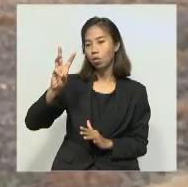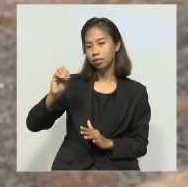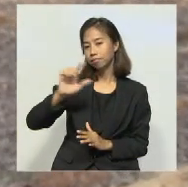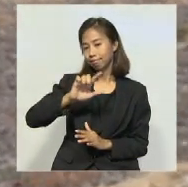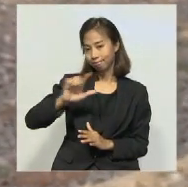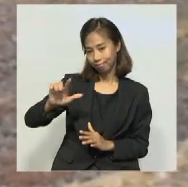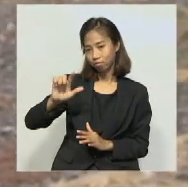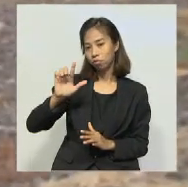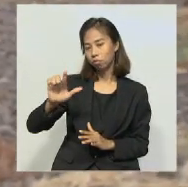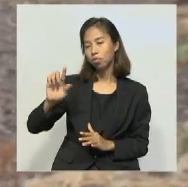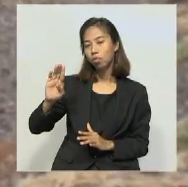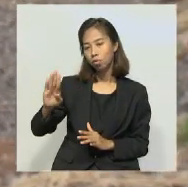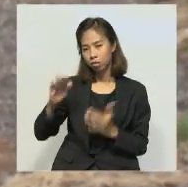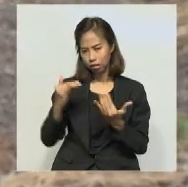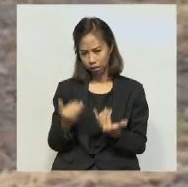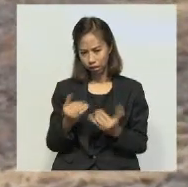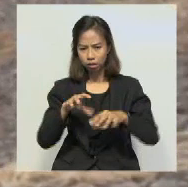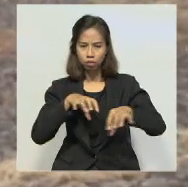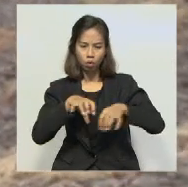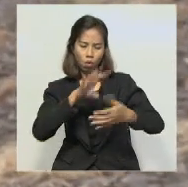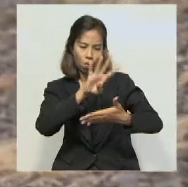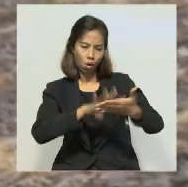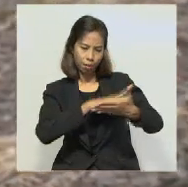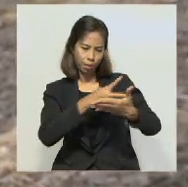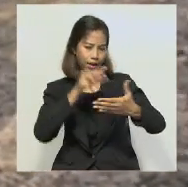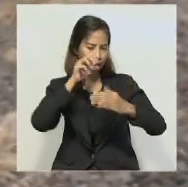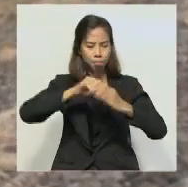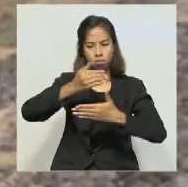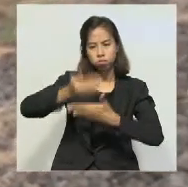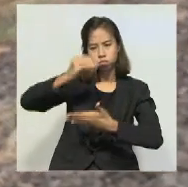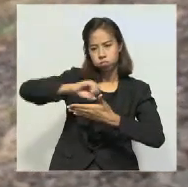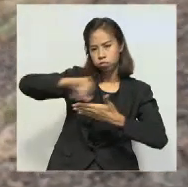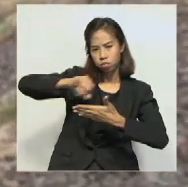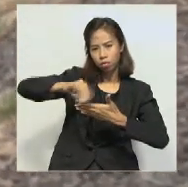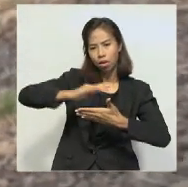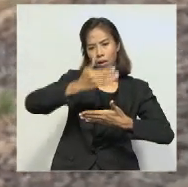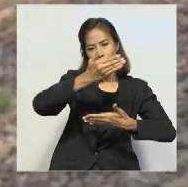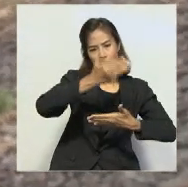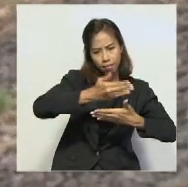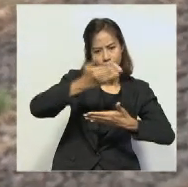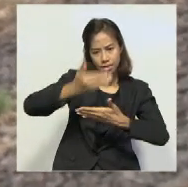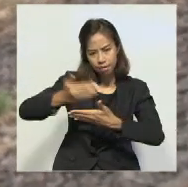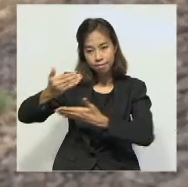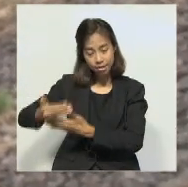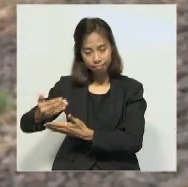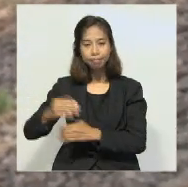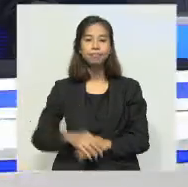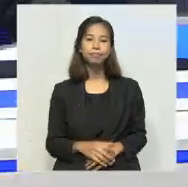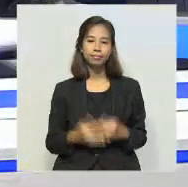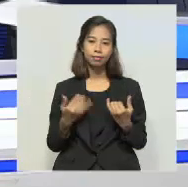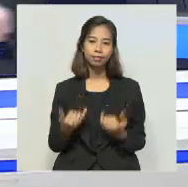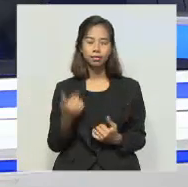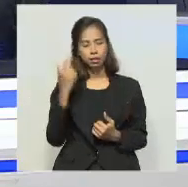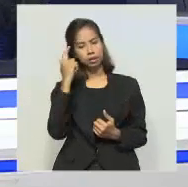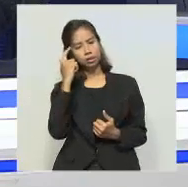ล้านลูกา lindo ท็เลยจำเป็น ตอทยอยปรับรดการระบายน้ำเป็นขั้นบันไดนั่นเองก็ปปไปมา